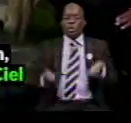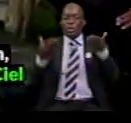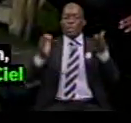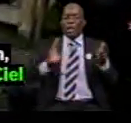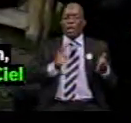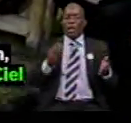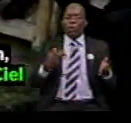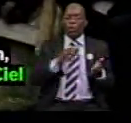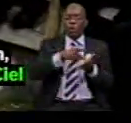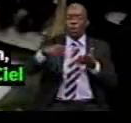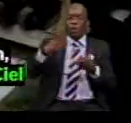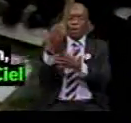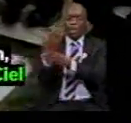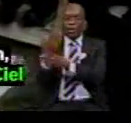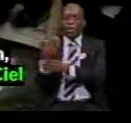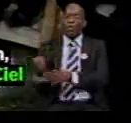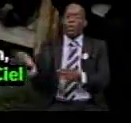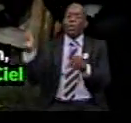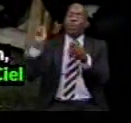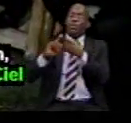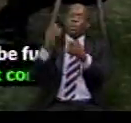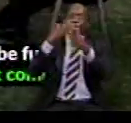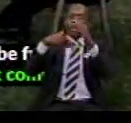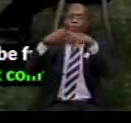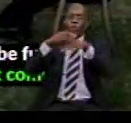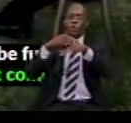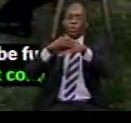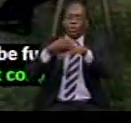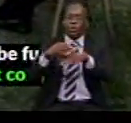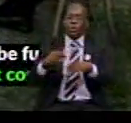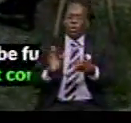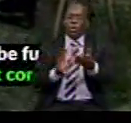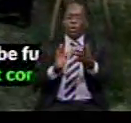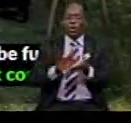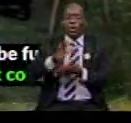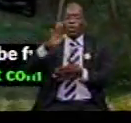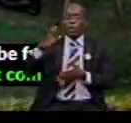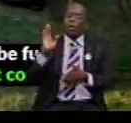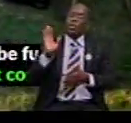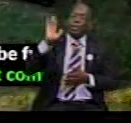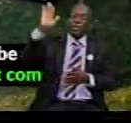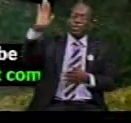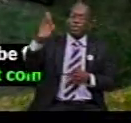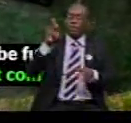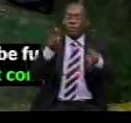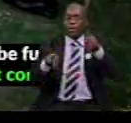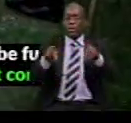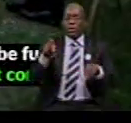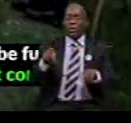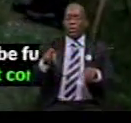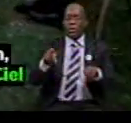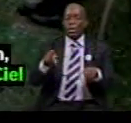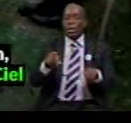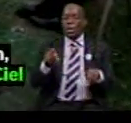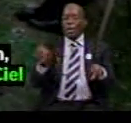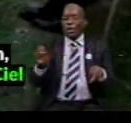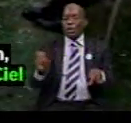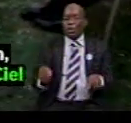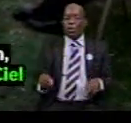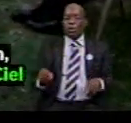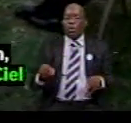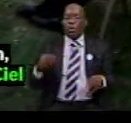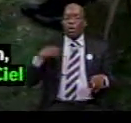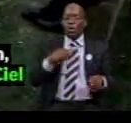نرفع للسماء نمجد شخصه فيكمل فرحنا